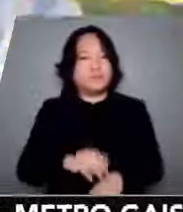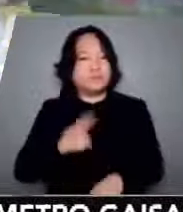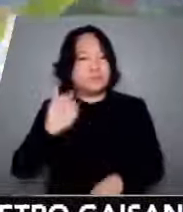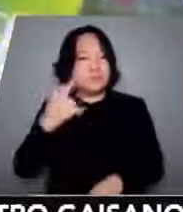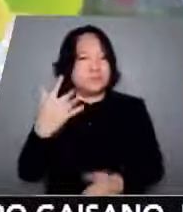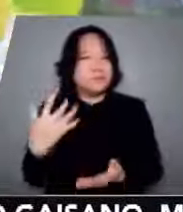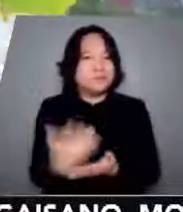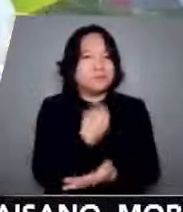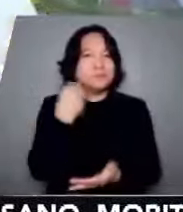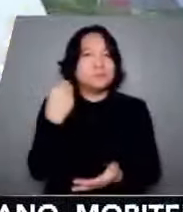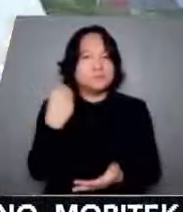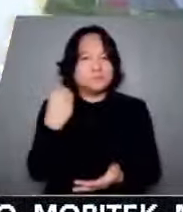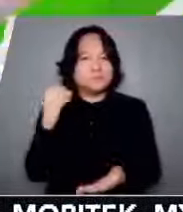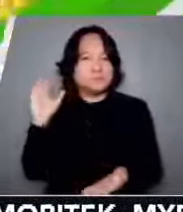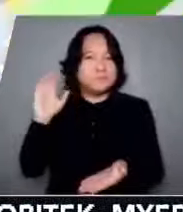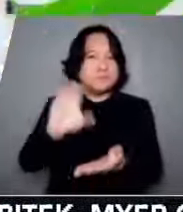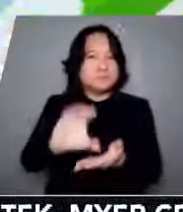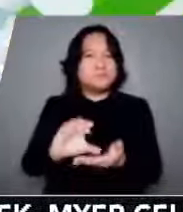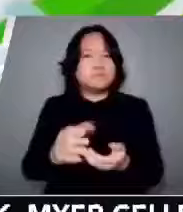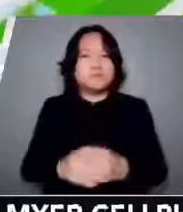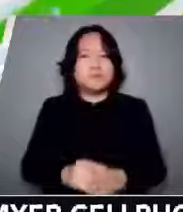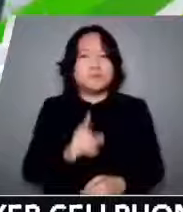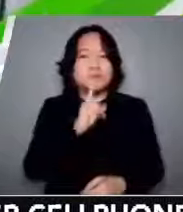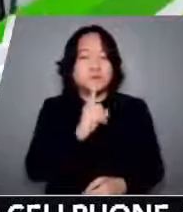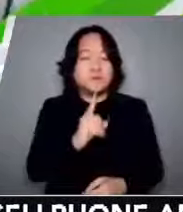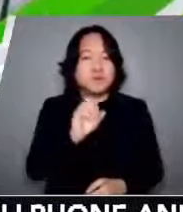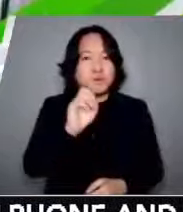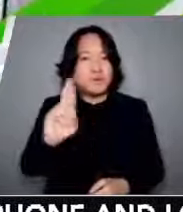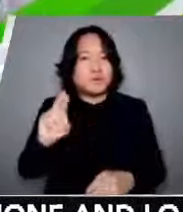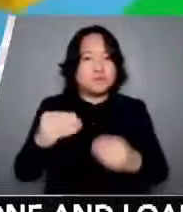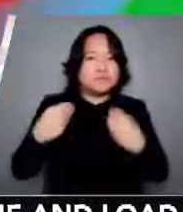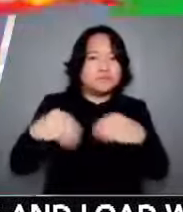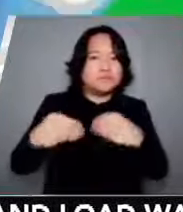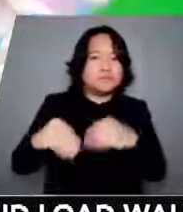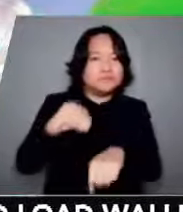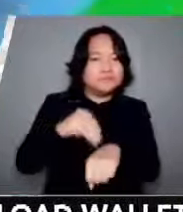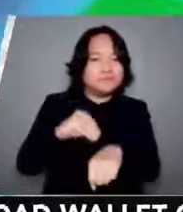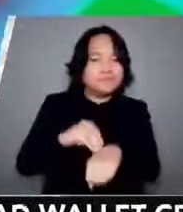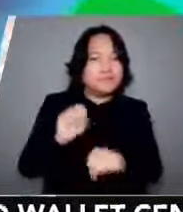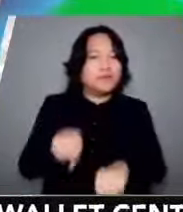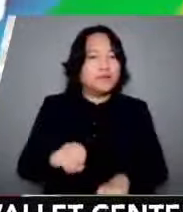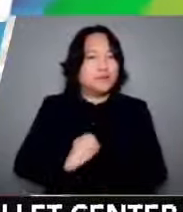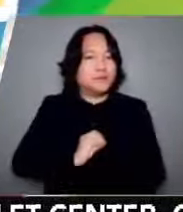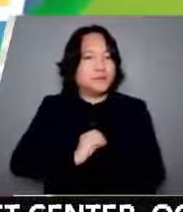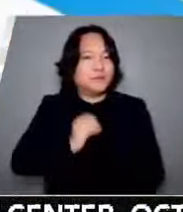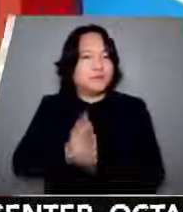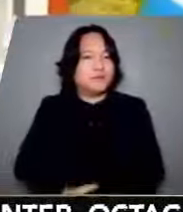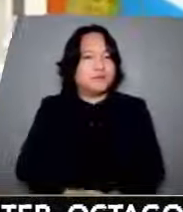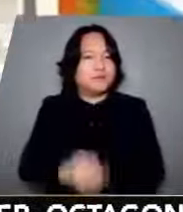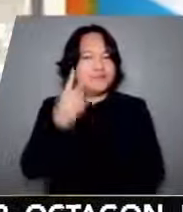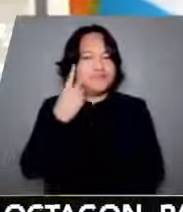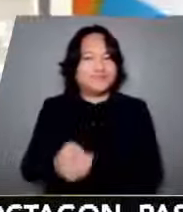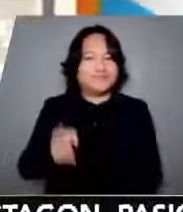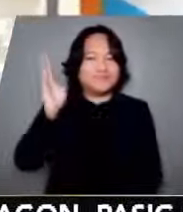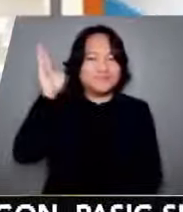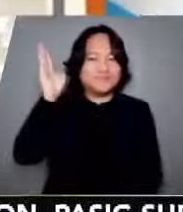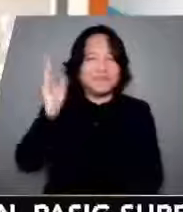lucky mamimili at isang sari-sari store owner. May daily at weekly cash prizes din. Para makasali, bumili ng